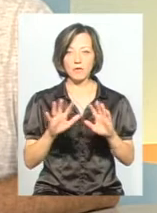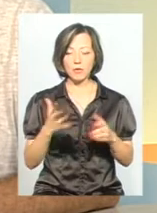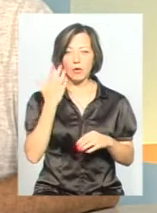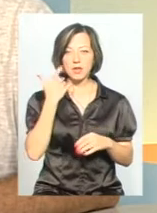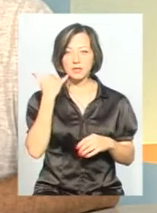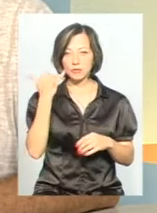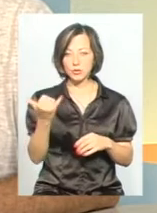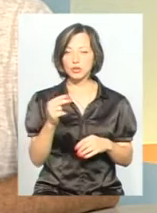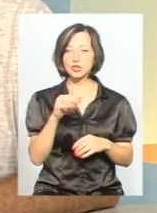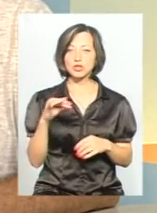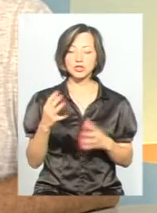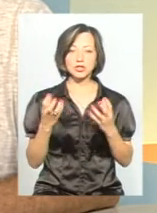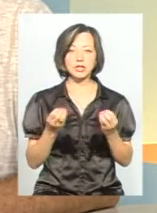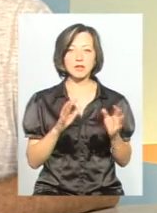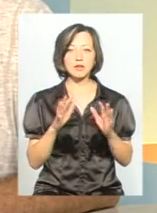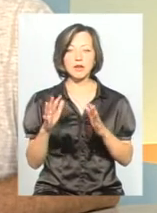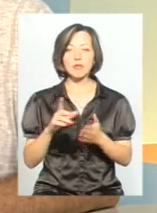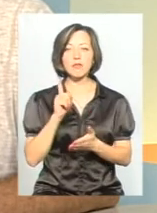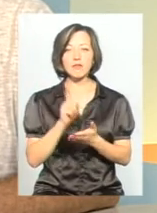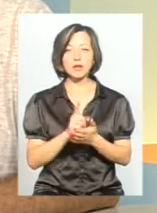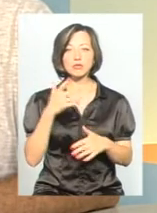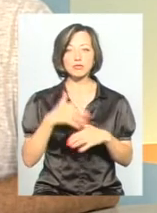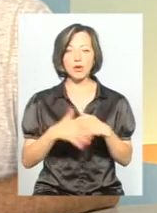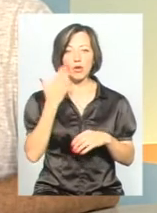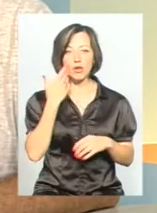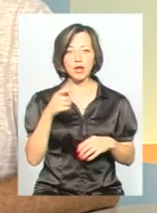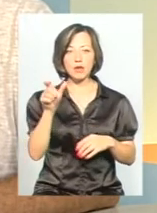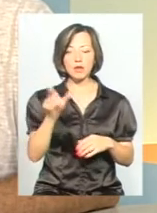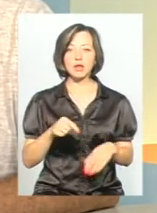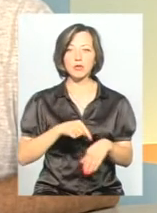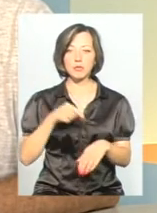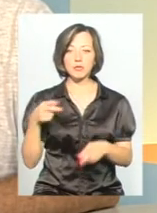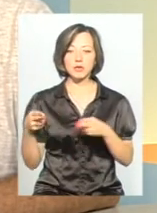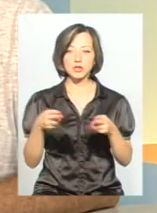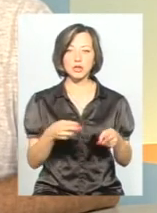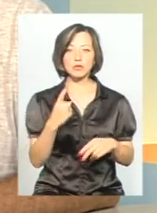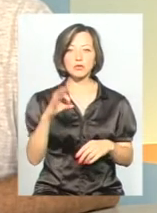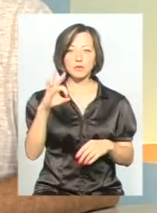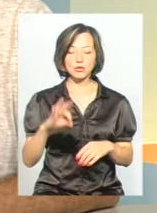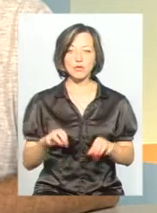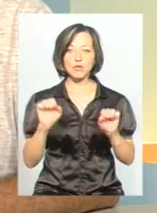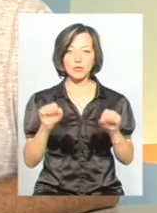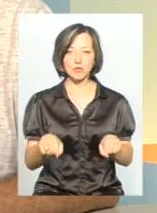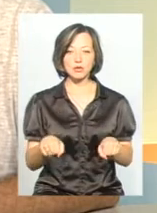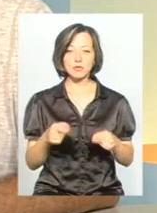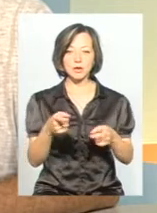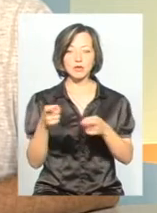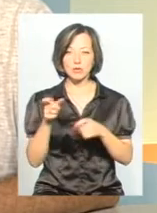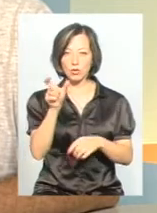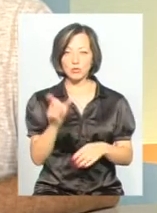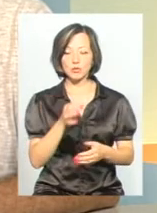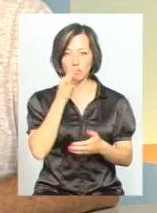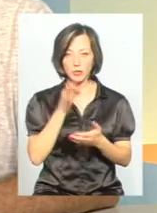вам зателефонували чи ще? Ну, взагалі, ви повинні зрозуміти, що коли громадяни реагують, ми приїжджаємо 100% і тоді вже можемо притягнути особу до